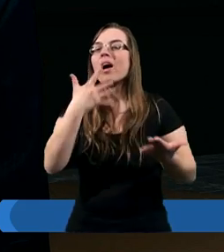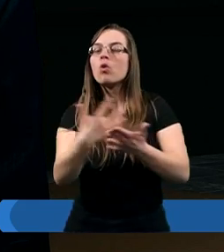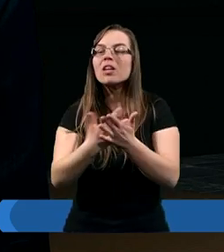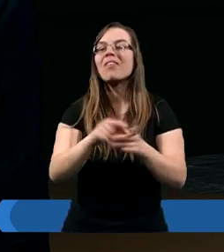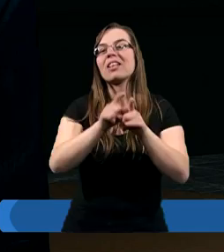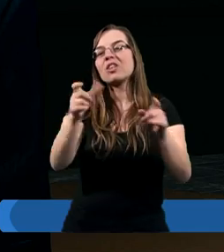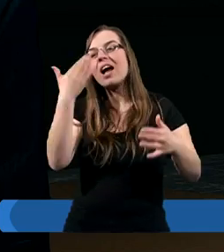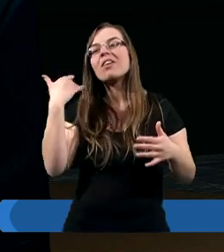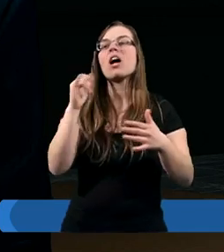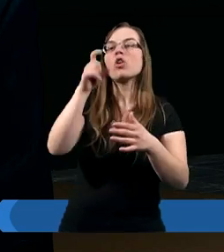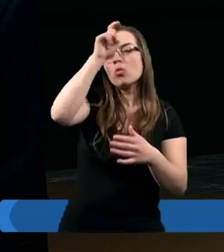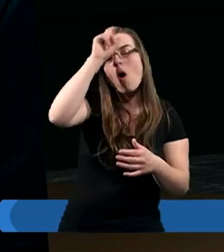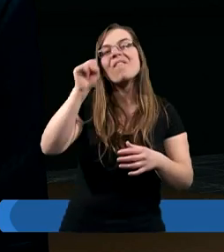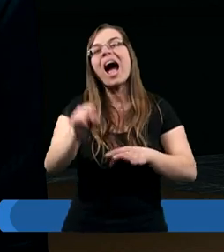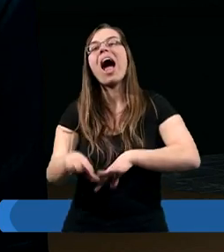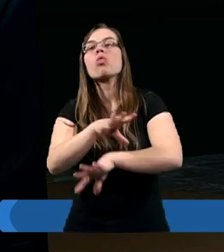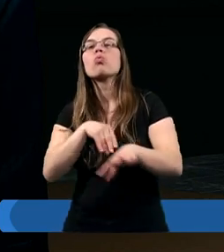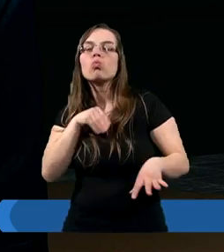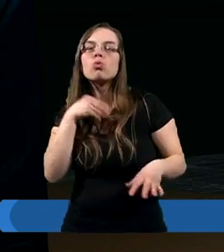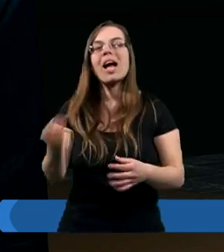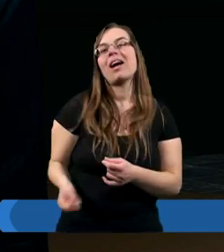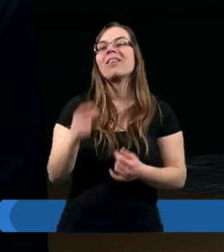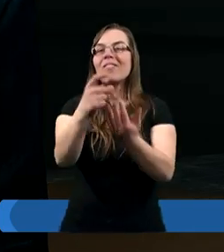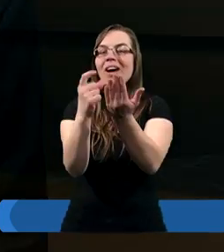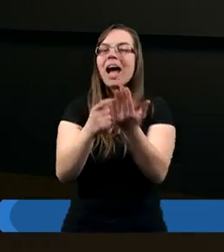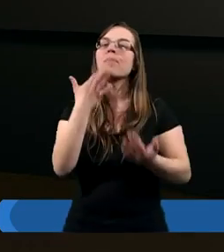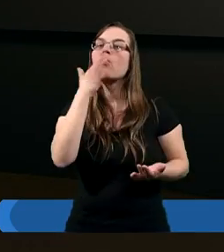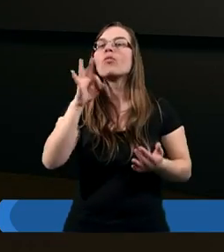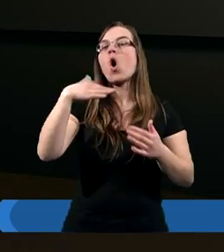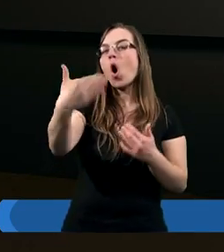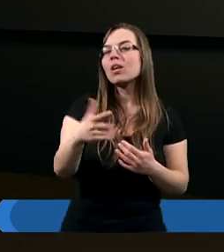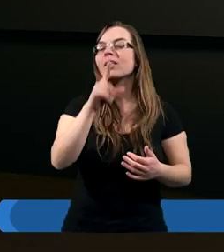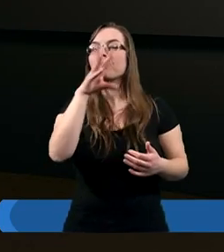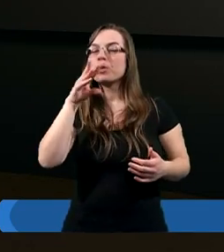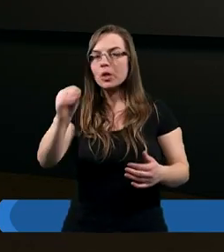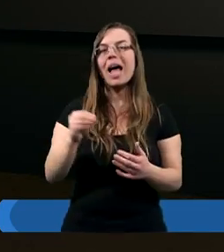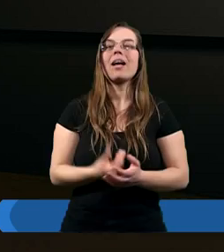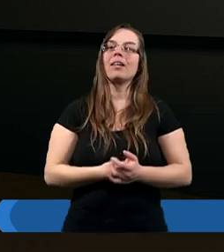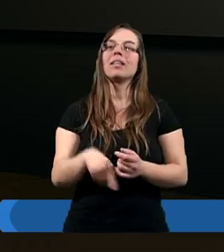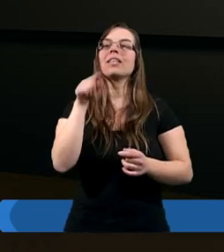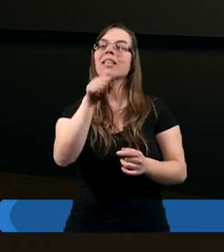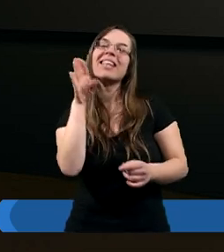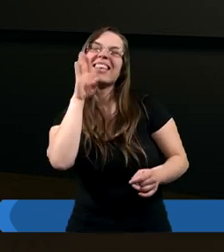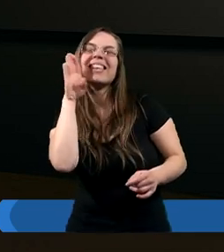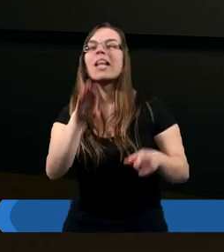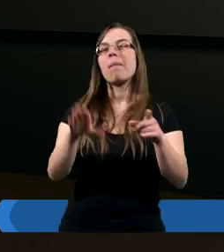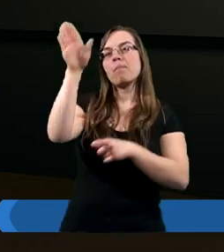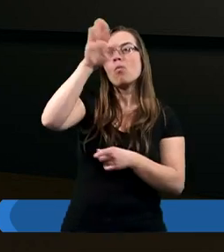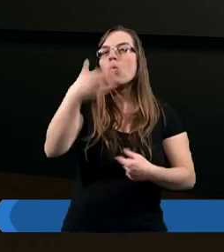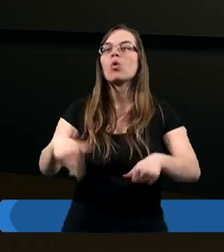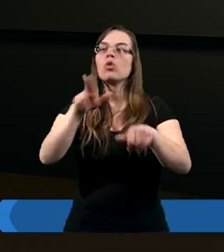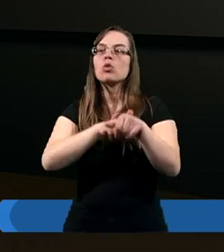często zamiennie pojęcia człowiek a dusza. Tak, czyli fragment ten mówi o tym, że ten sam duch,